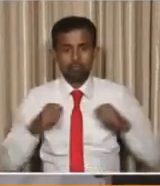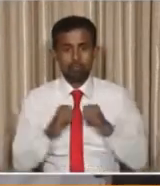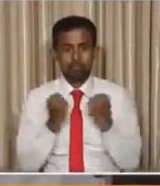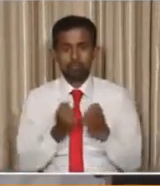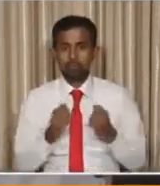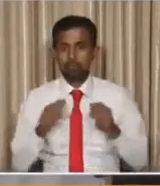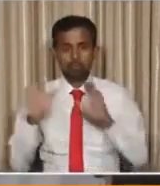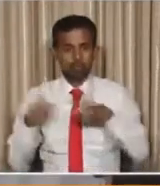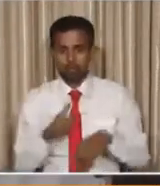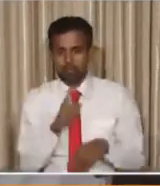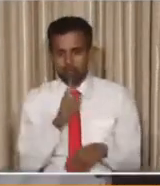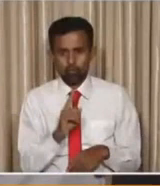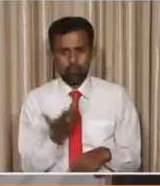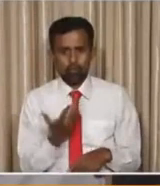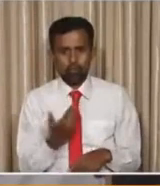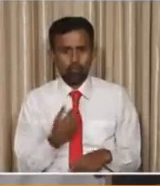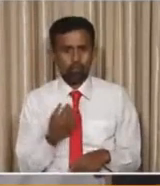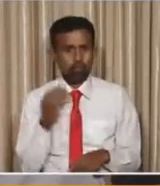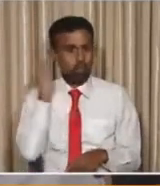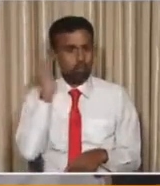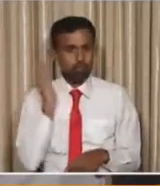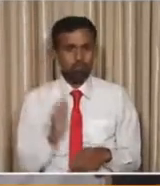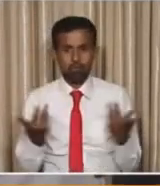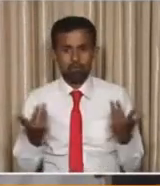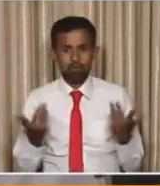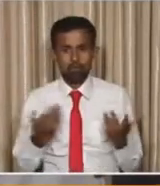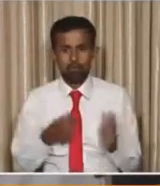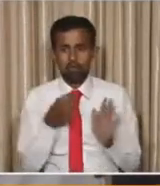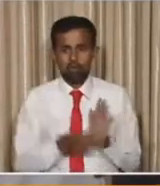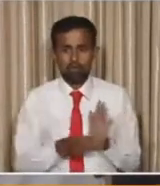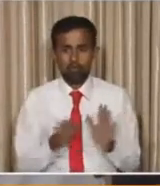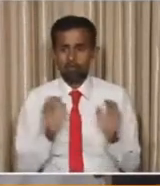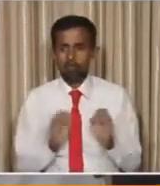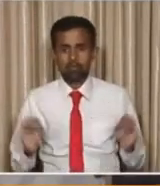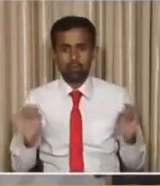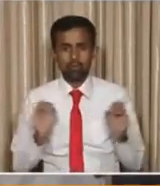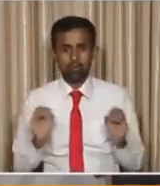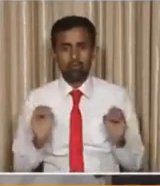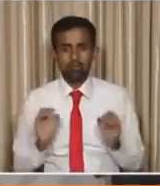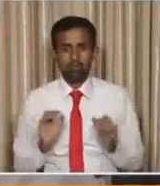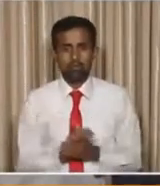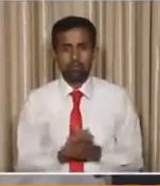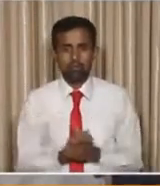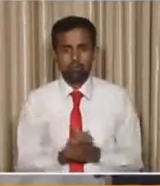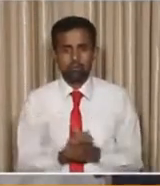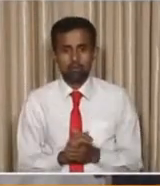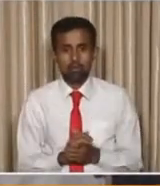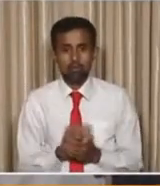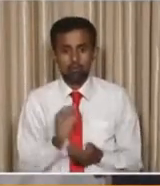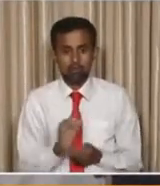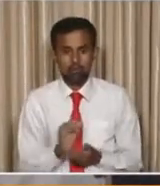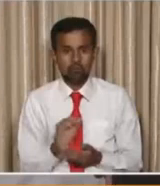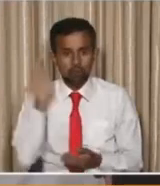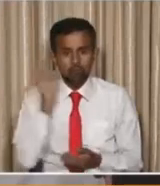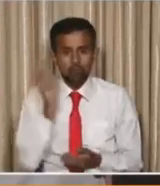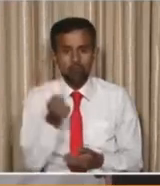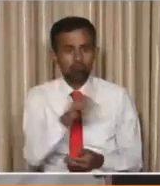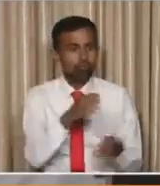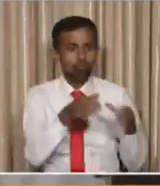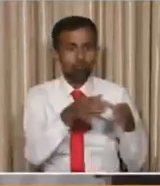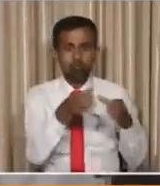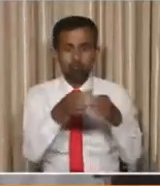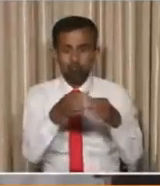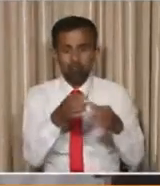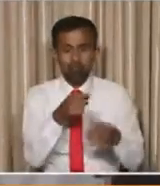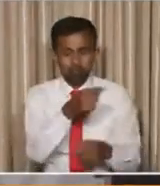කැඳෙව්වෙත් නැහැ, මගෙන් ඇහුවෙත් නැහැ, මම මොකක්වත් අත්සන් කළත් නැහැ. ඉතින් එහෙම එකක් තිබුණා නම් මම ඇහුව අනික් පක්ෂවලින්